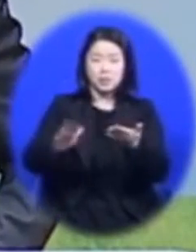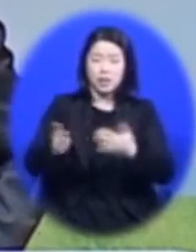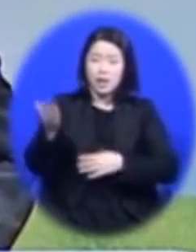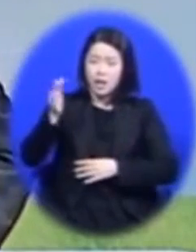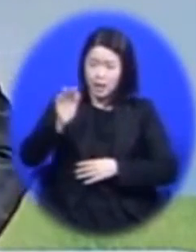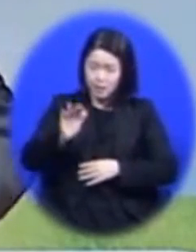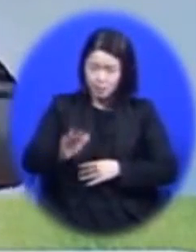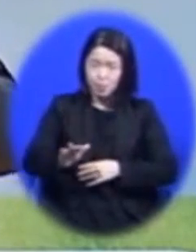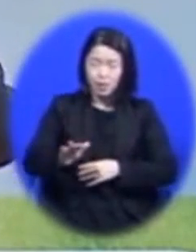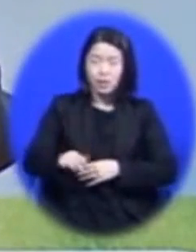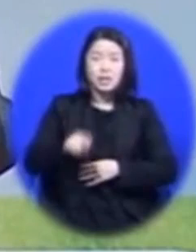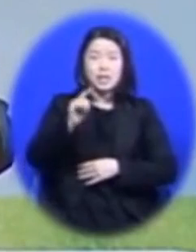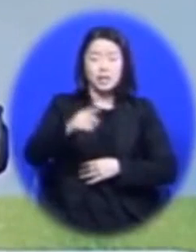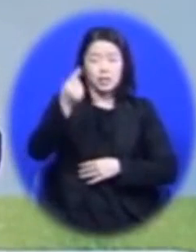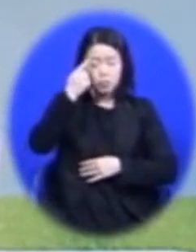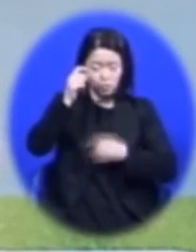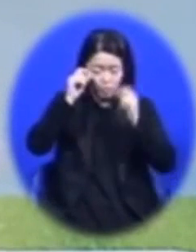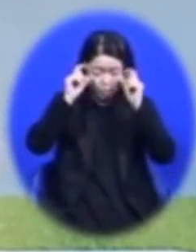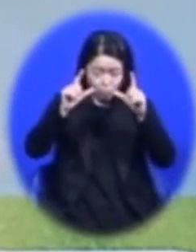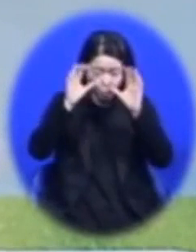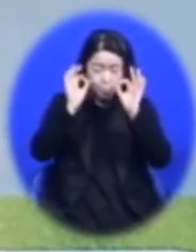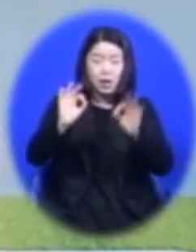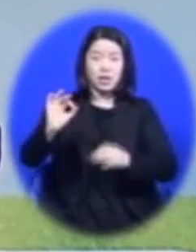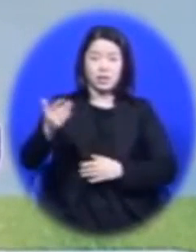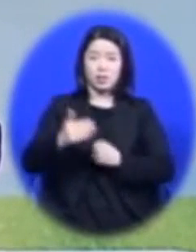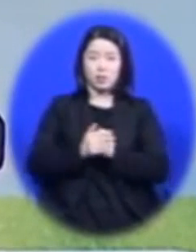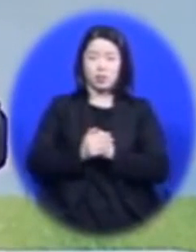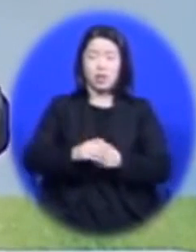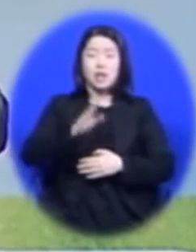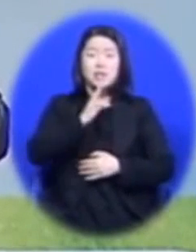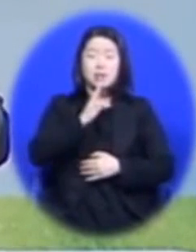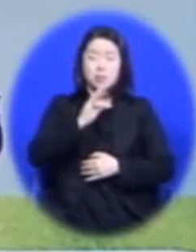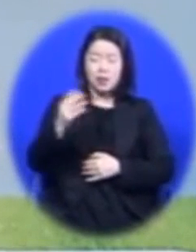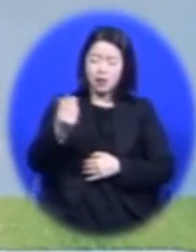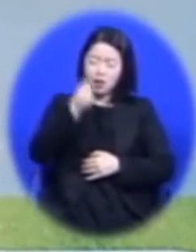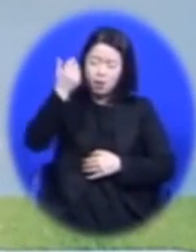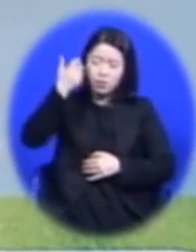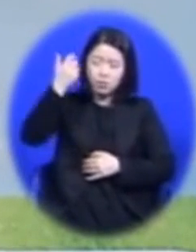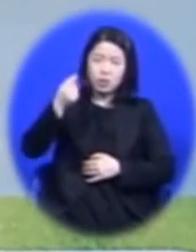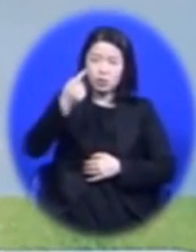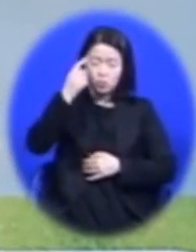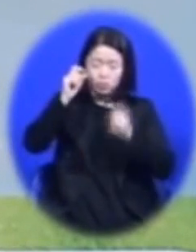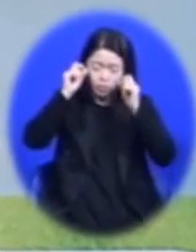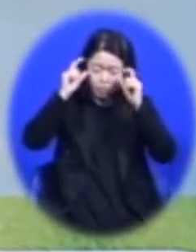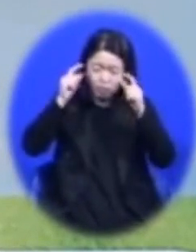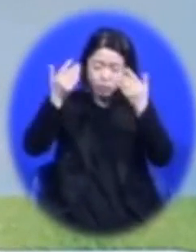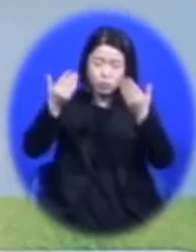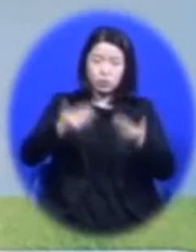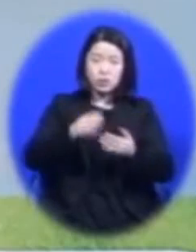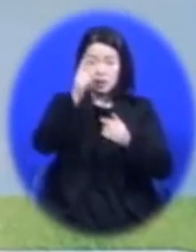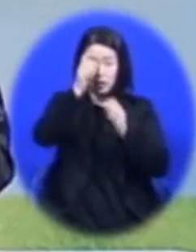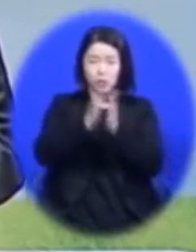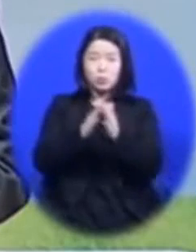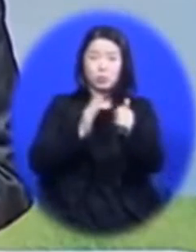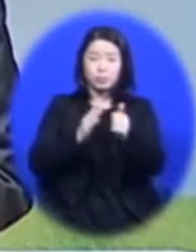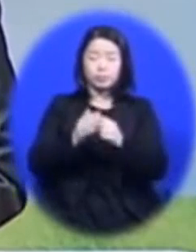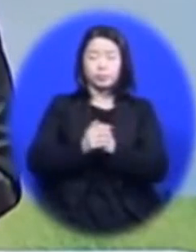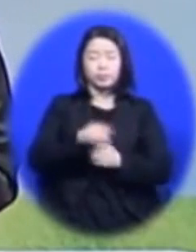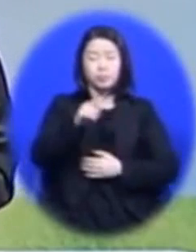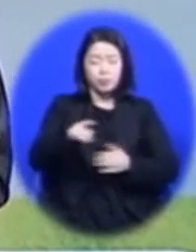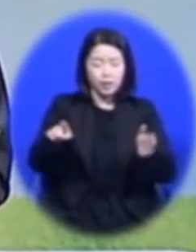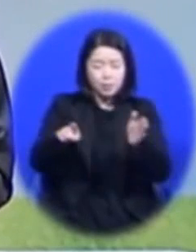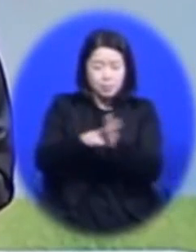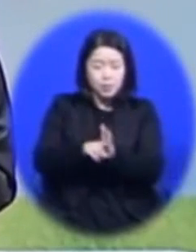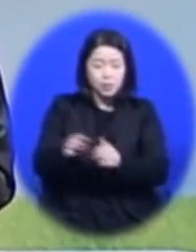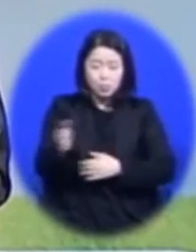여러분, 이제 눈을 뜨고 보셔야 돼요. 정말 성령께서 눈을 열어주시기를 기도해야 됩니다. 이 믿음 없어